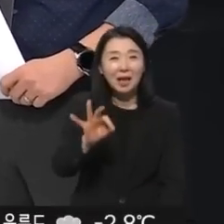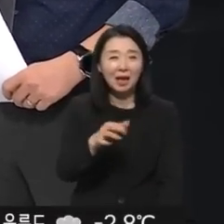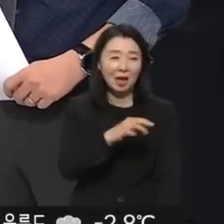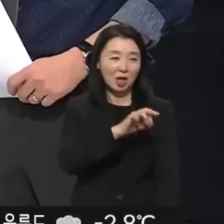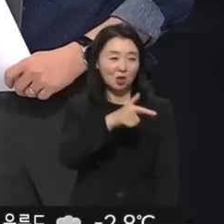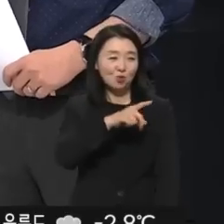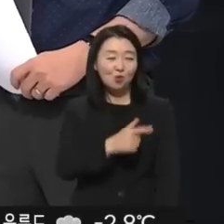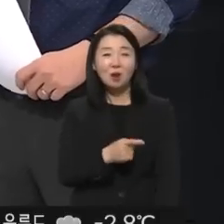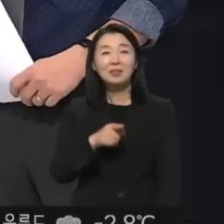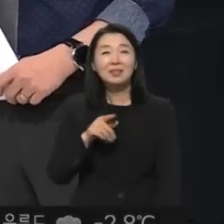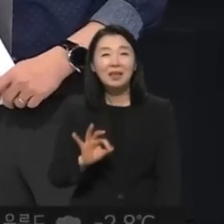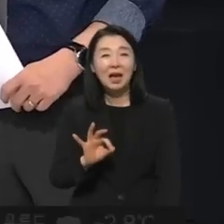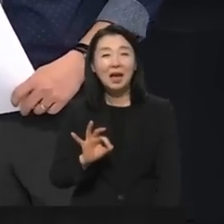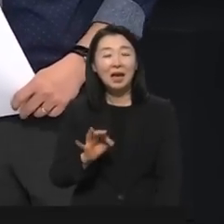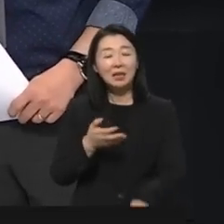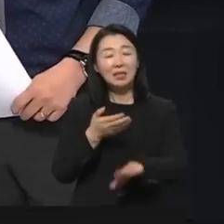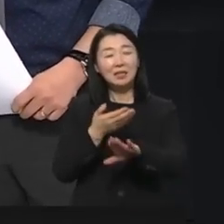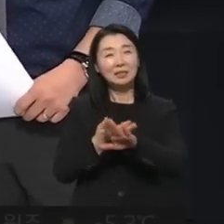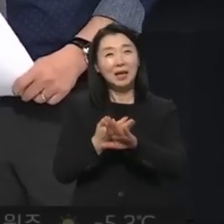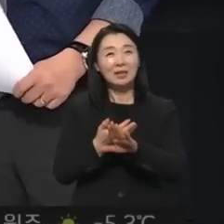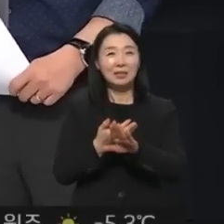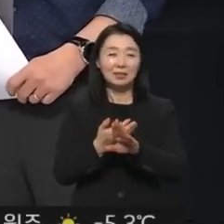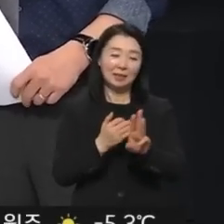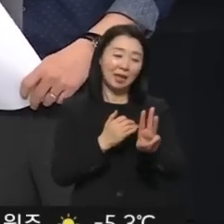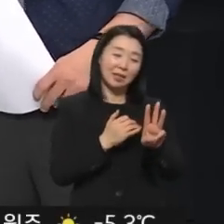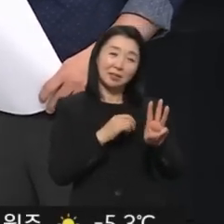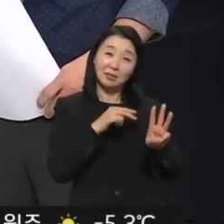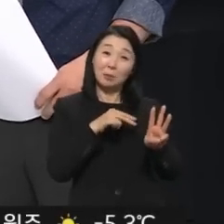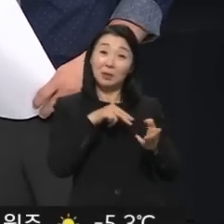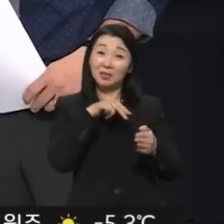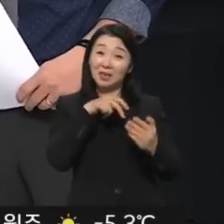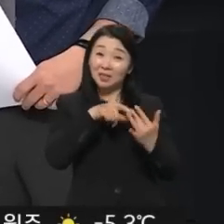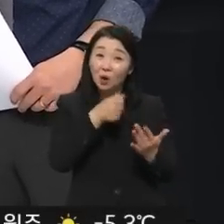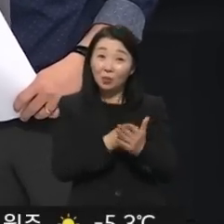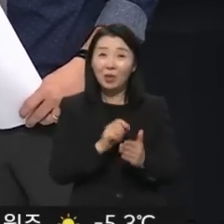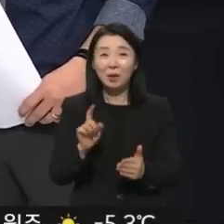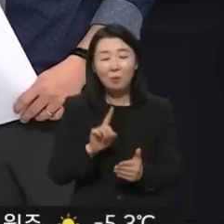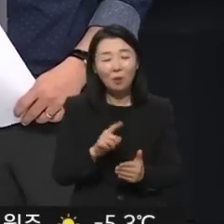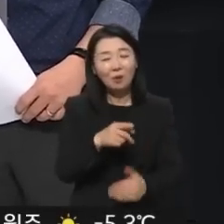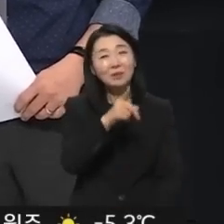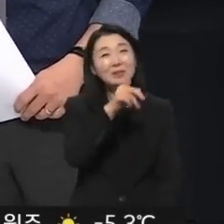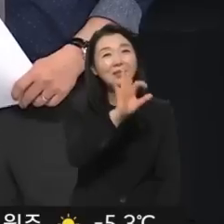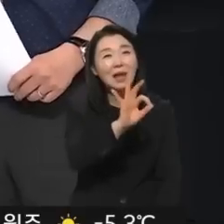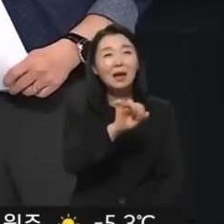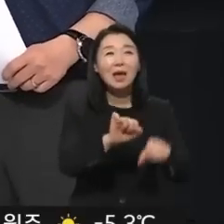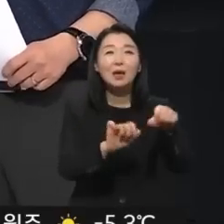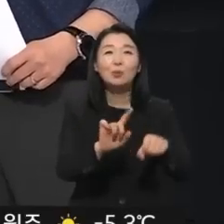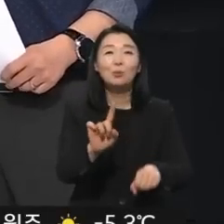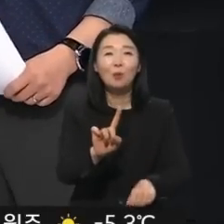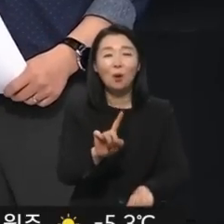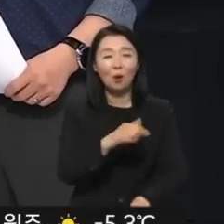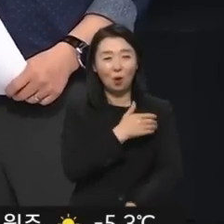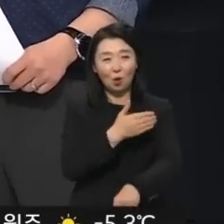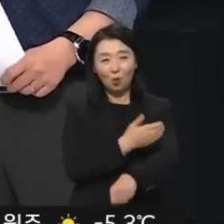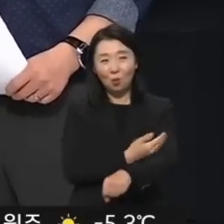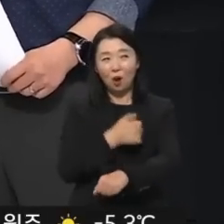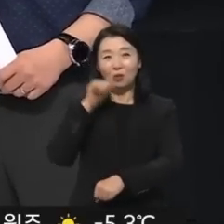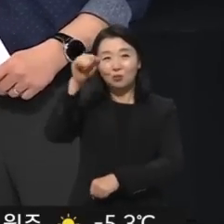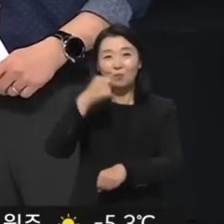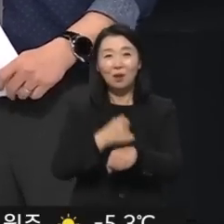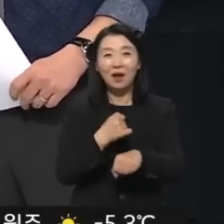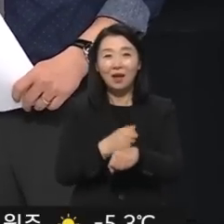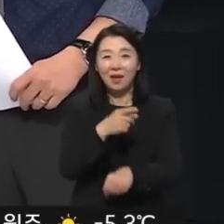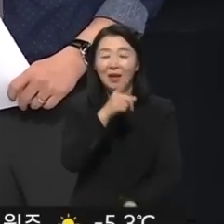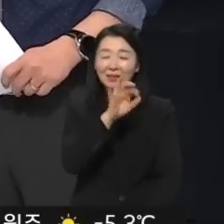권장연대냐, 아니면 제3의 선택이냐. 장 의원의 향후 행보가 사뭇 궁금한데요. 권 의원의 등판으로 장